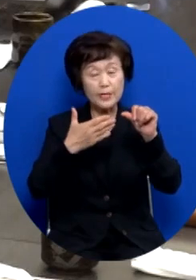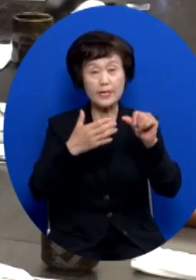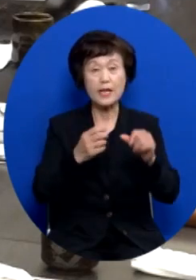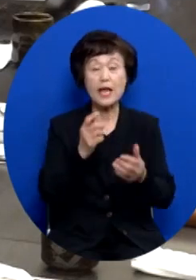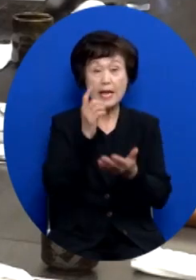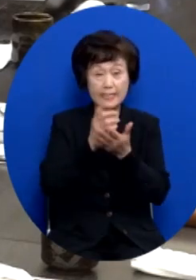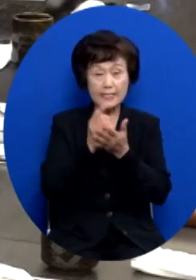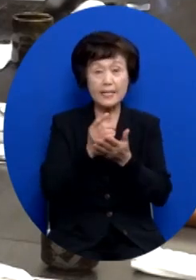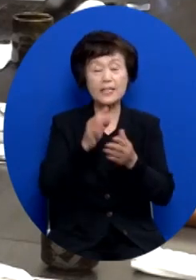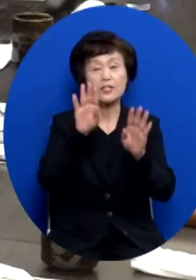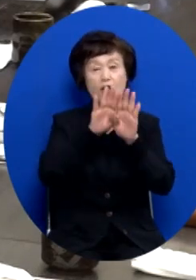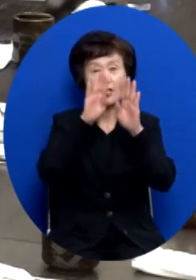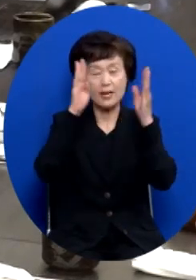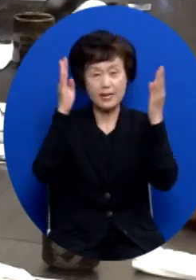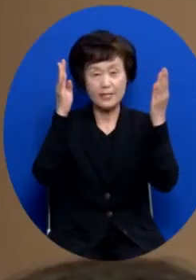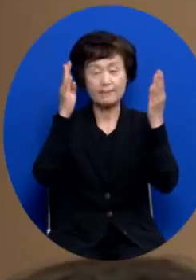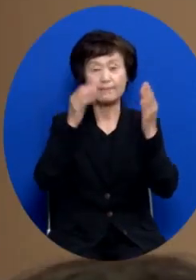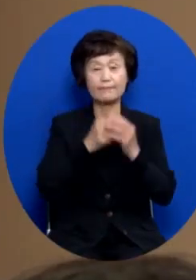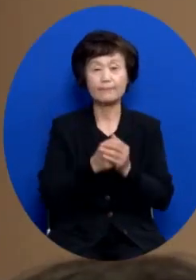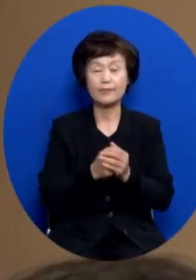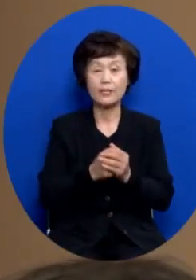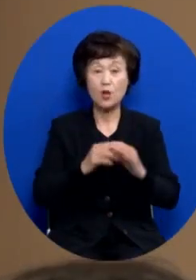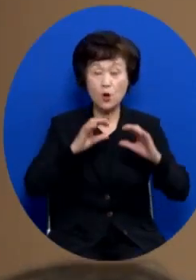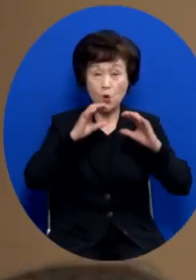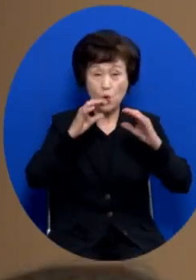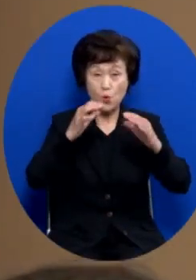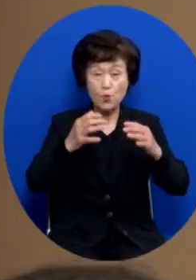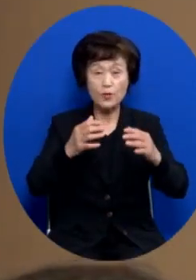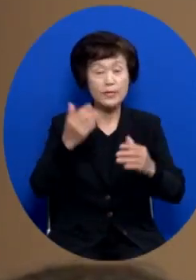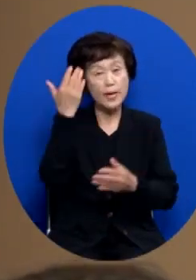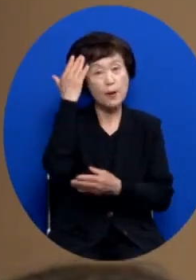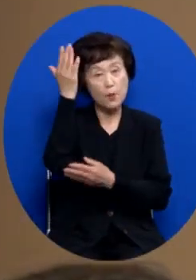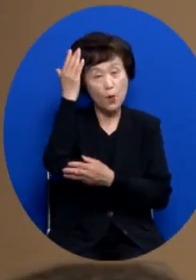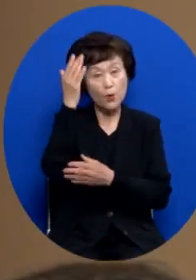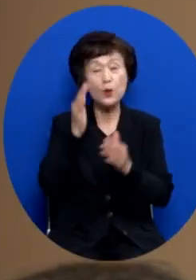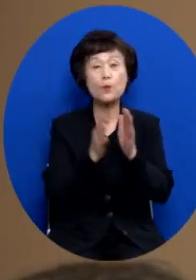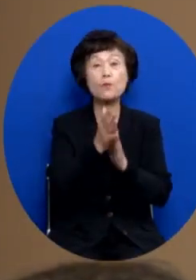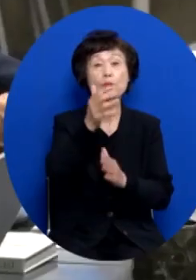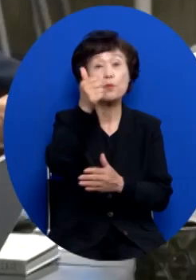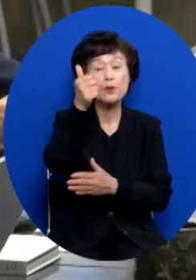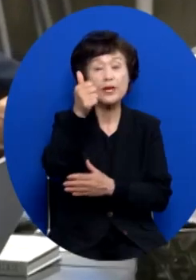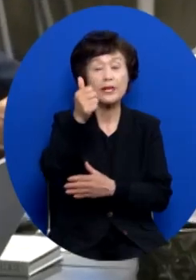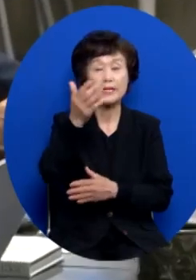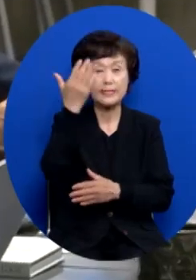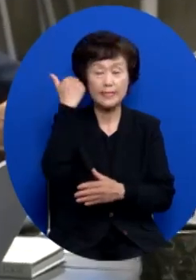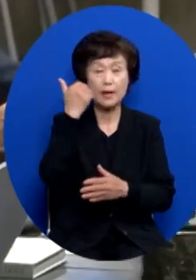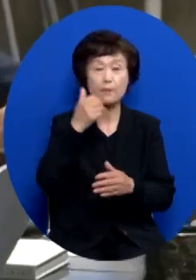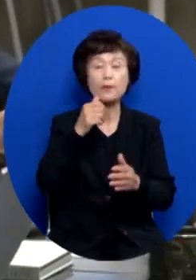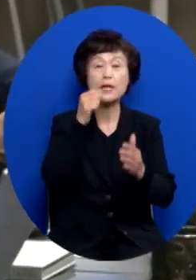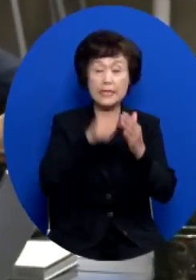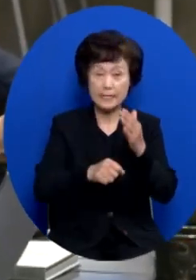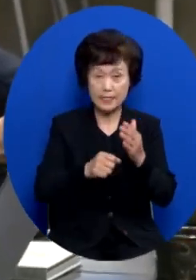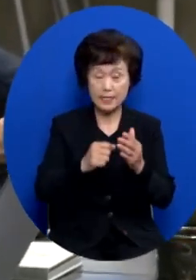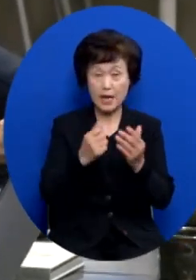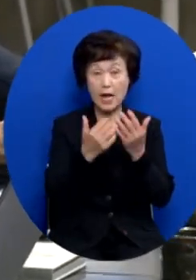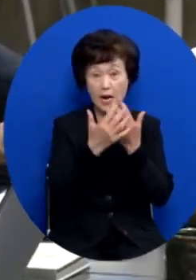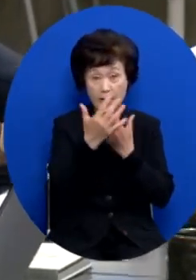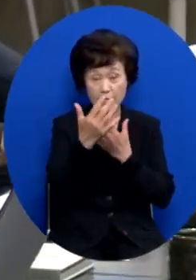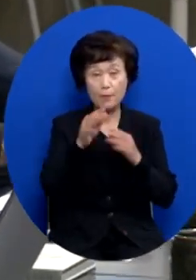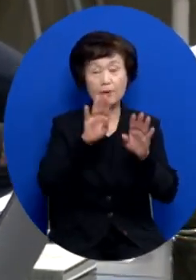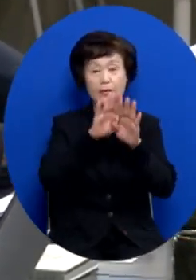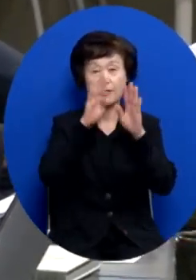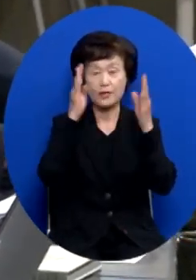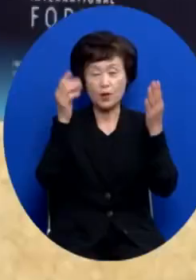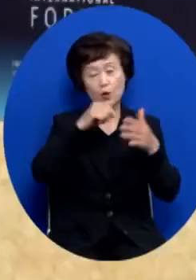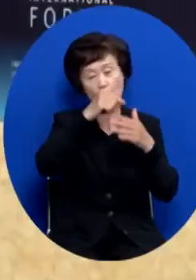생명신학 국제포럼입니다. 국제포럼본부는 지난 17일 기자간담회를 열고 포럼의 의의와 주제, 순서에 대해